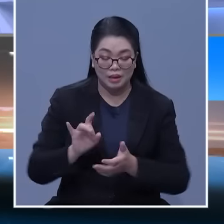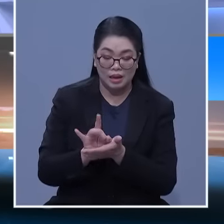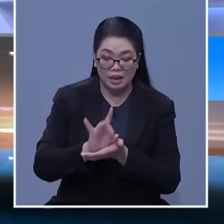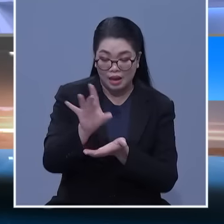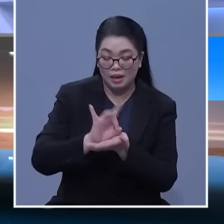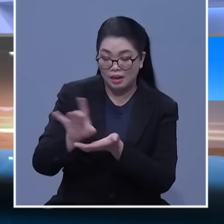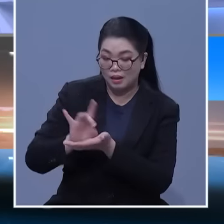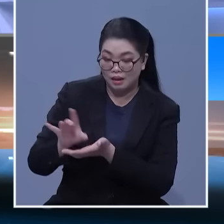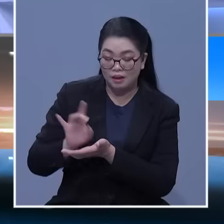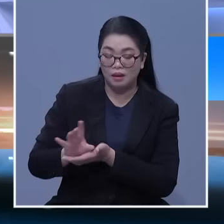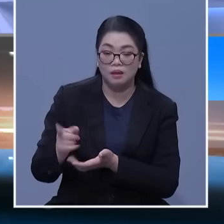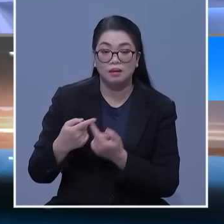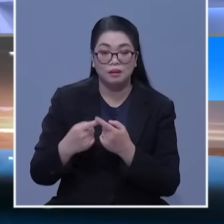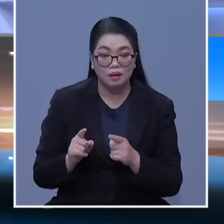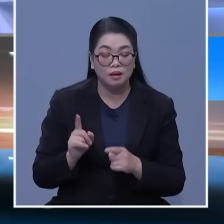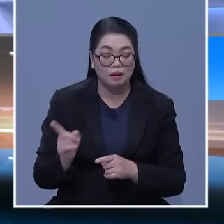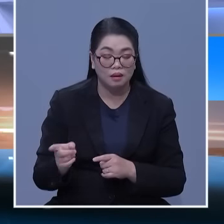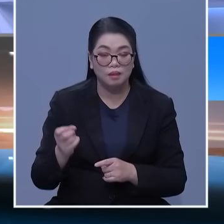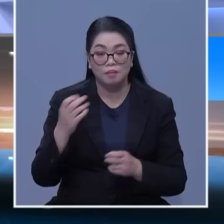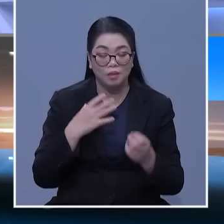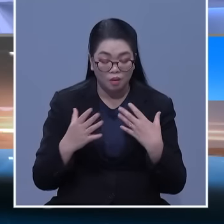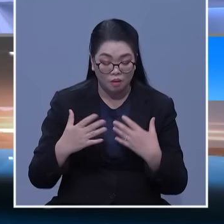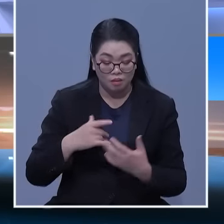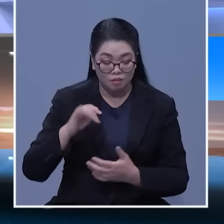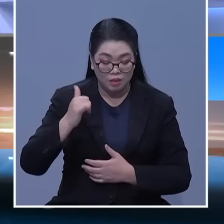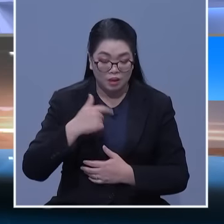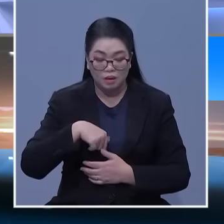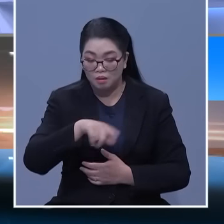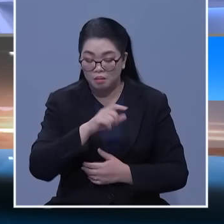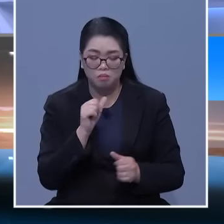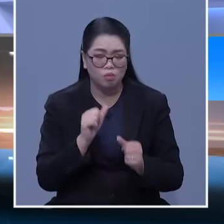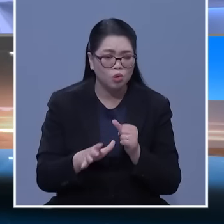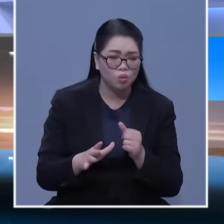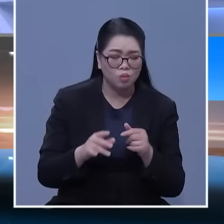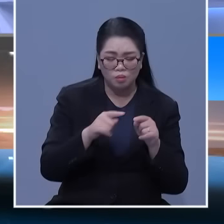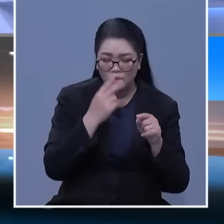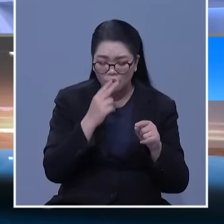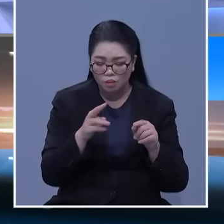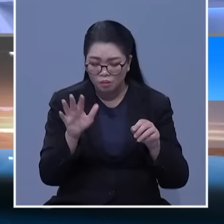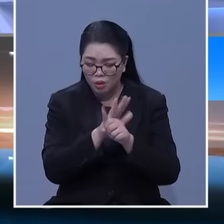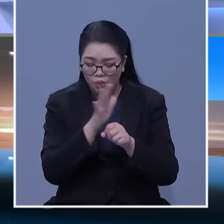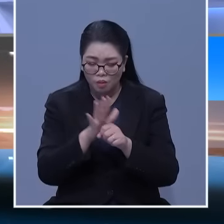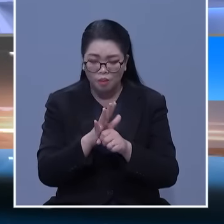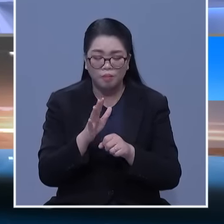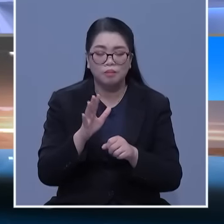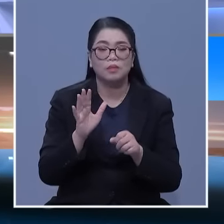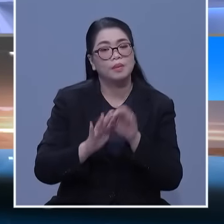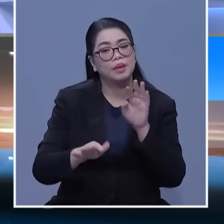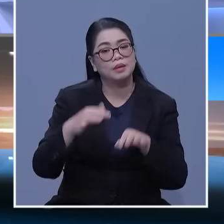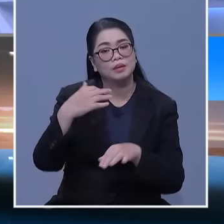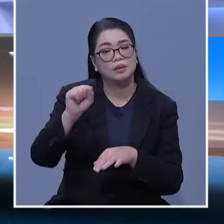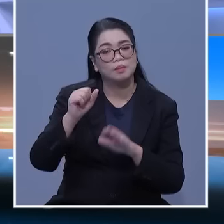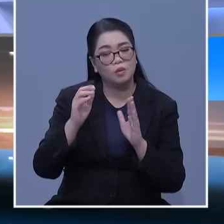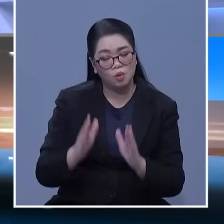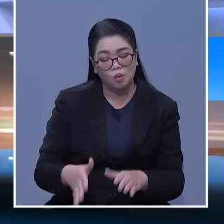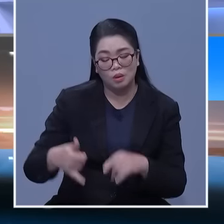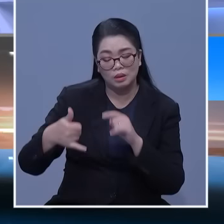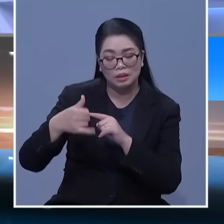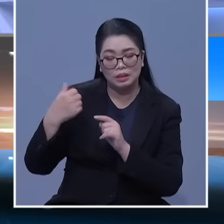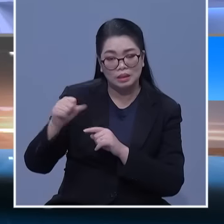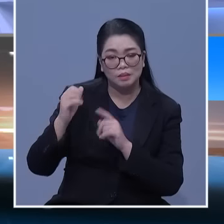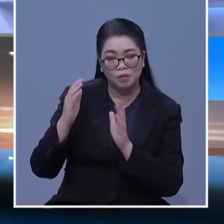ใครยังไงบ้างแต่เหมือนกับว่าเหมือนบางคนไม่อยู่นะคุณน้อง ขาดไป ขาดหายไปนะ ขาดไป10คนหลายคนก็เอ๊ะหรือเปล่า10คนนั้นหรือเปล่า